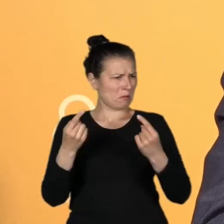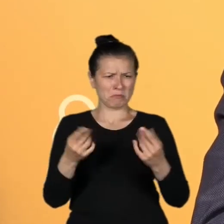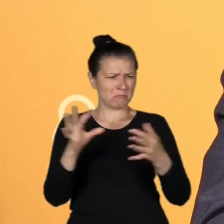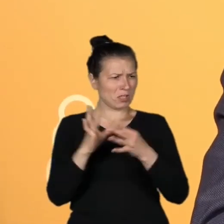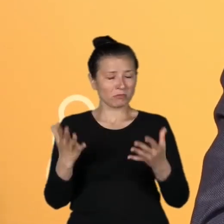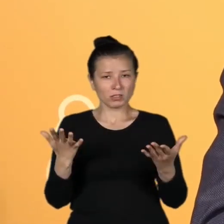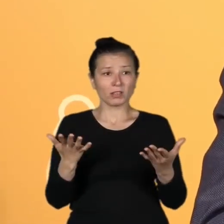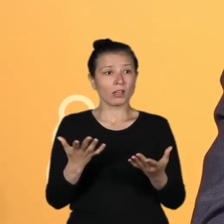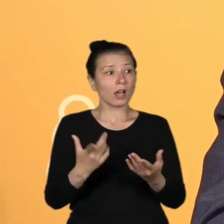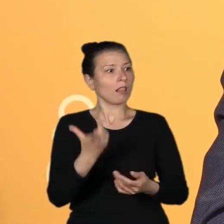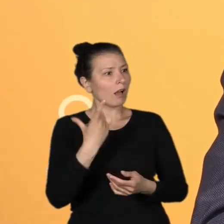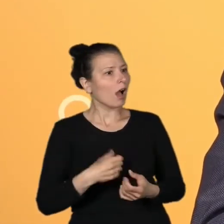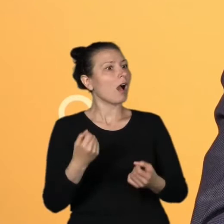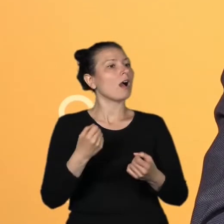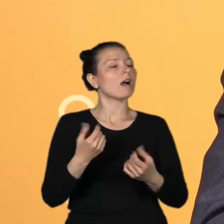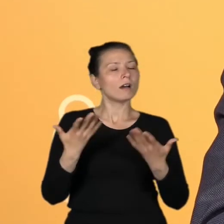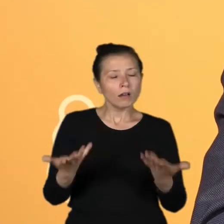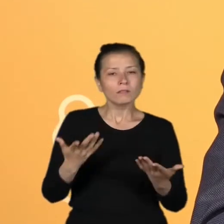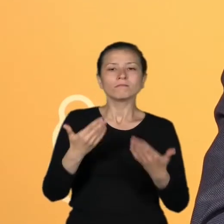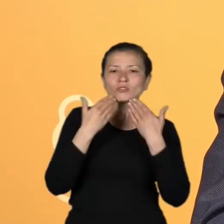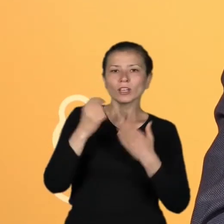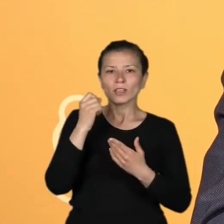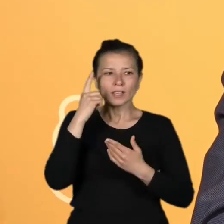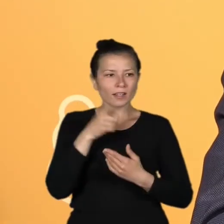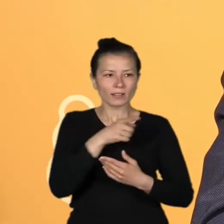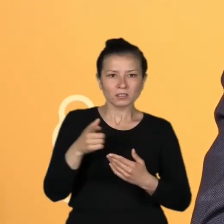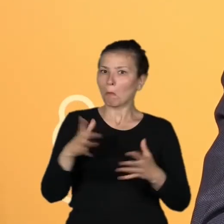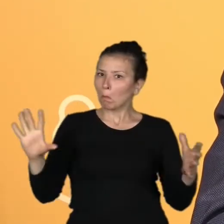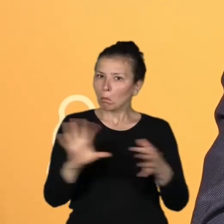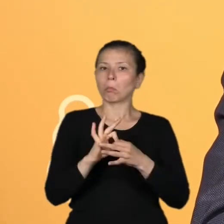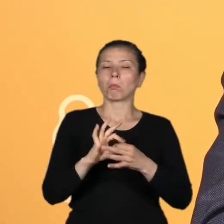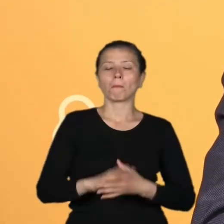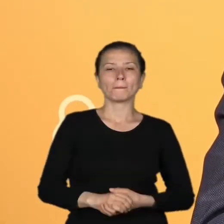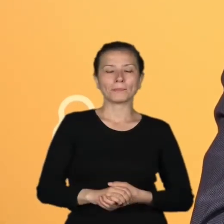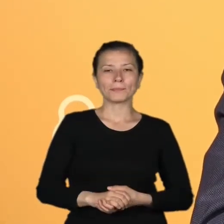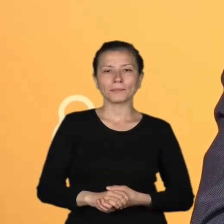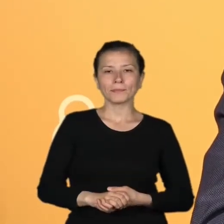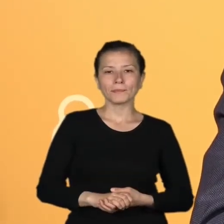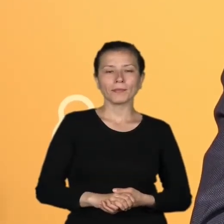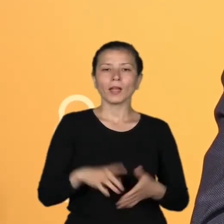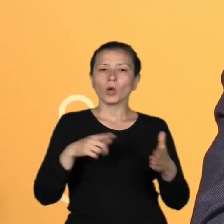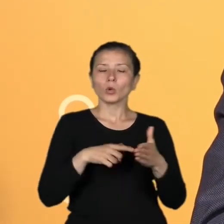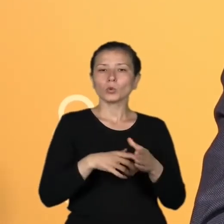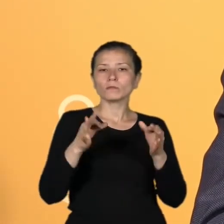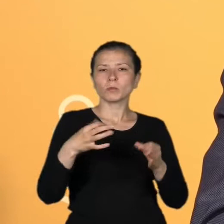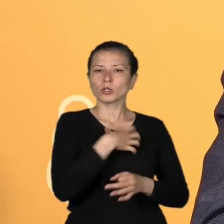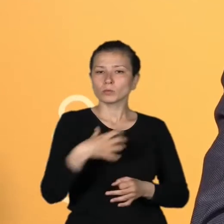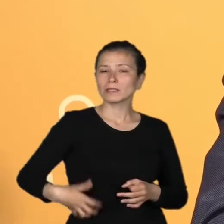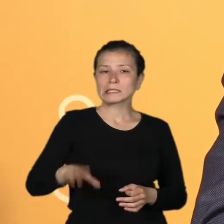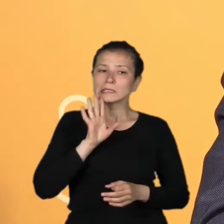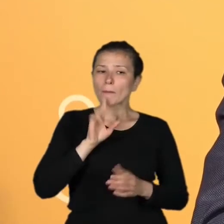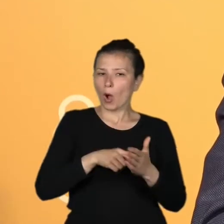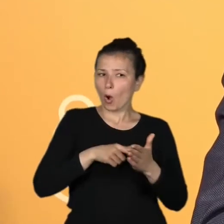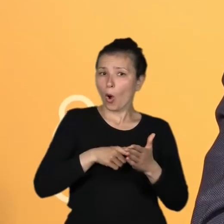sobą, czy w tym rutynowym myśleniu nie są postrzegane jako spójne. I tutaj współczesna gospodarka chyba właśnie